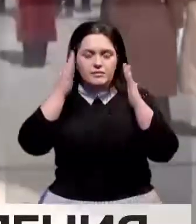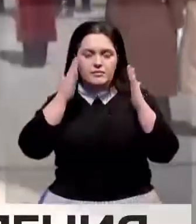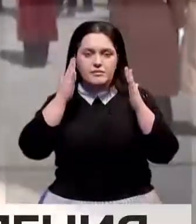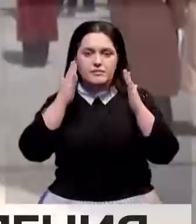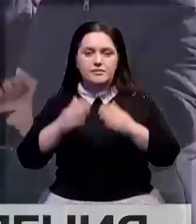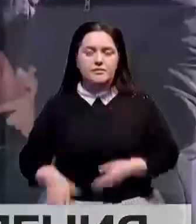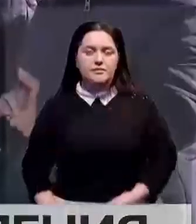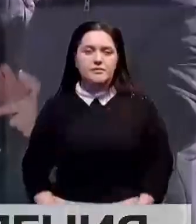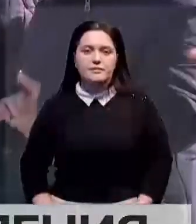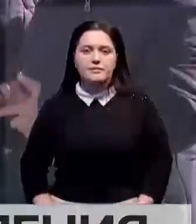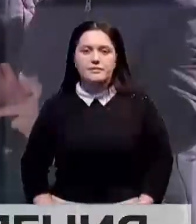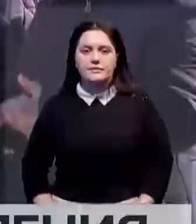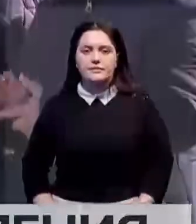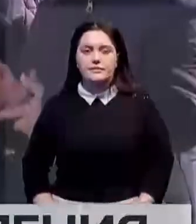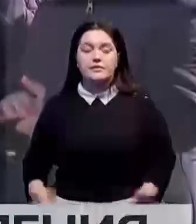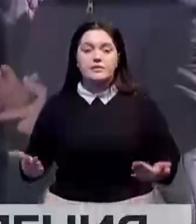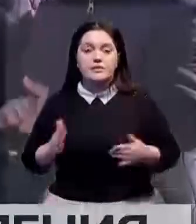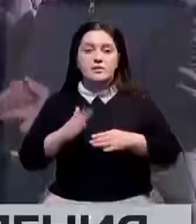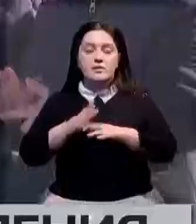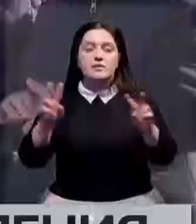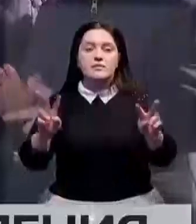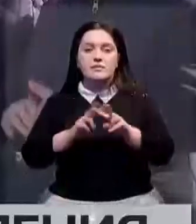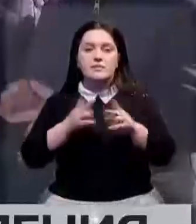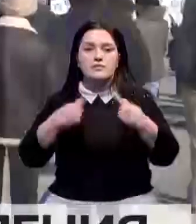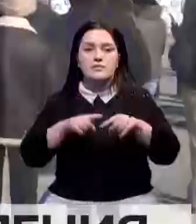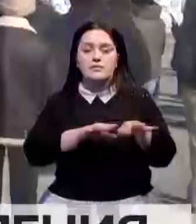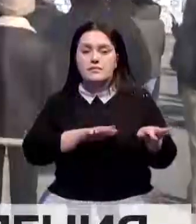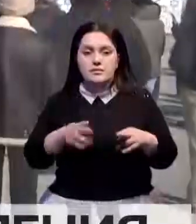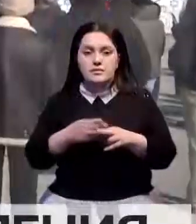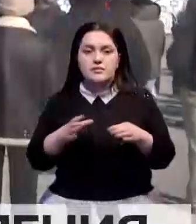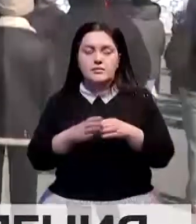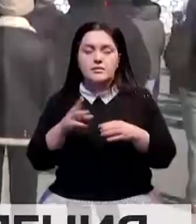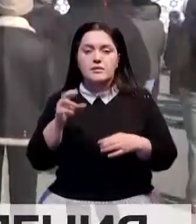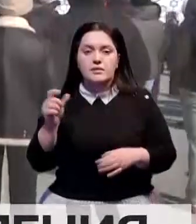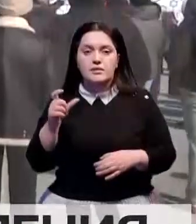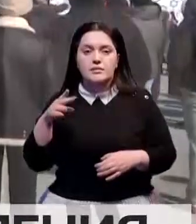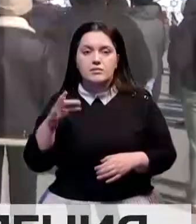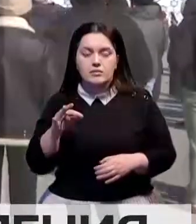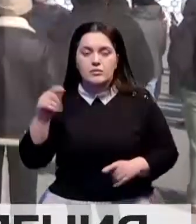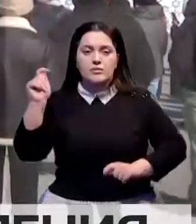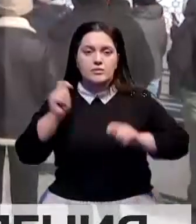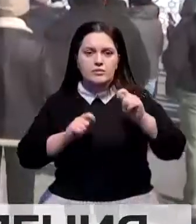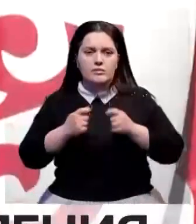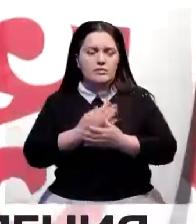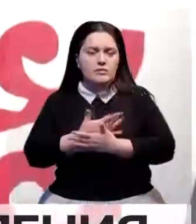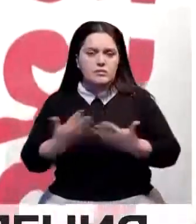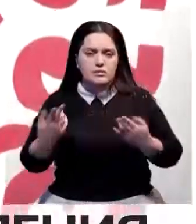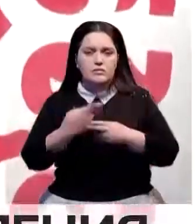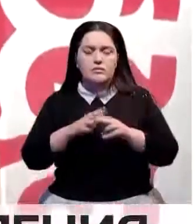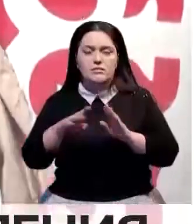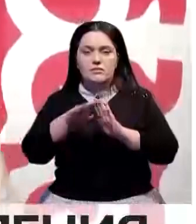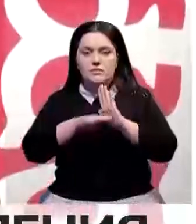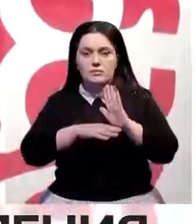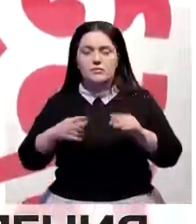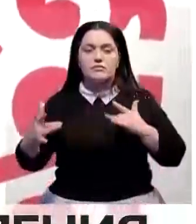нас это Наурыз. Для жителей и гостей столицы организаторы, а это компания «Казэкспо Конгресс», подготовили самую разнообразную программу.